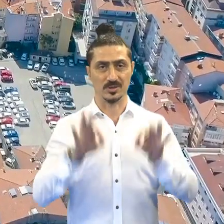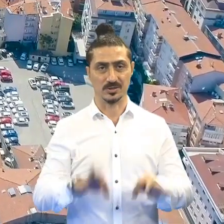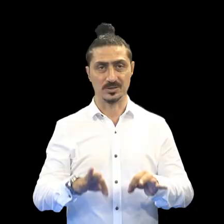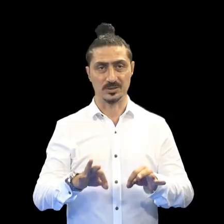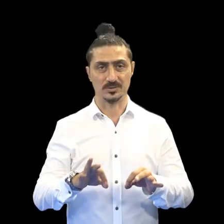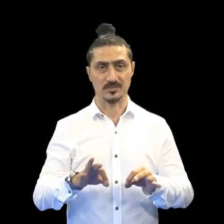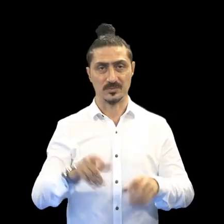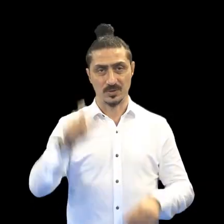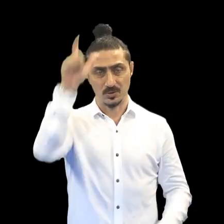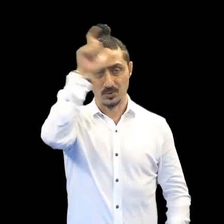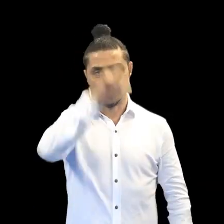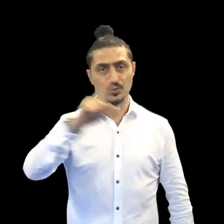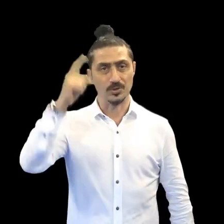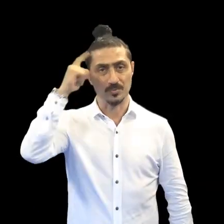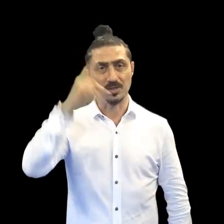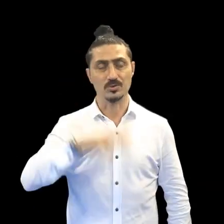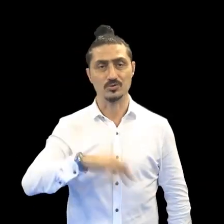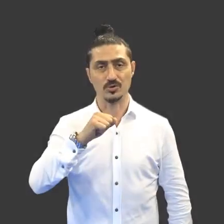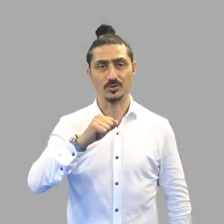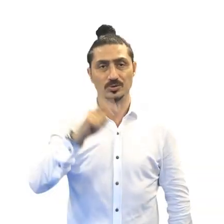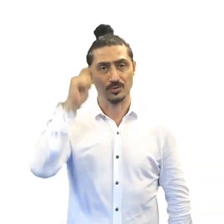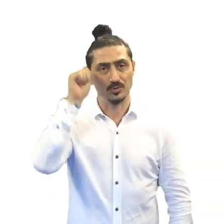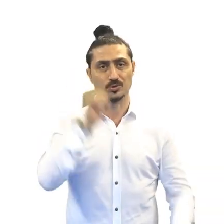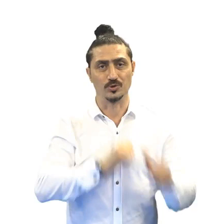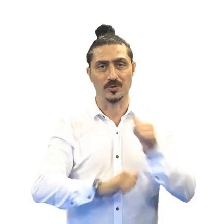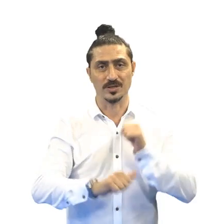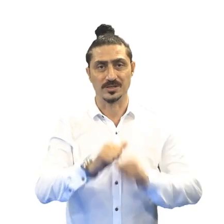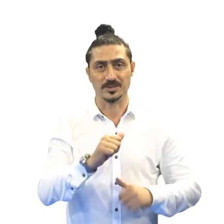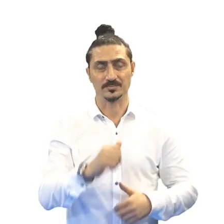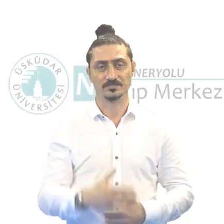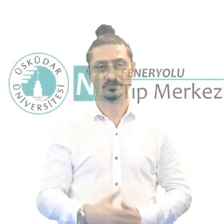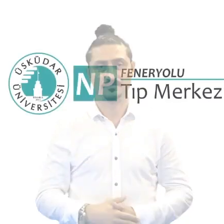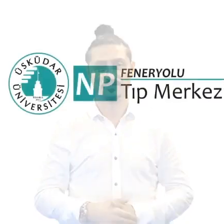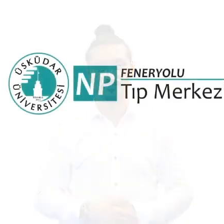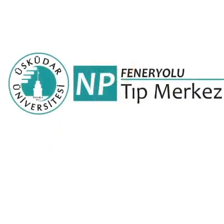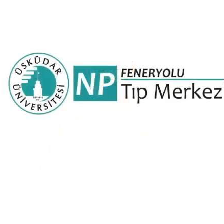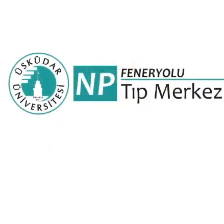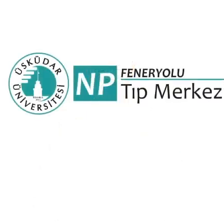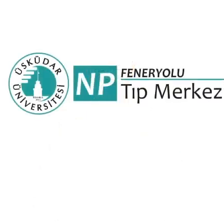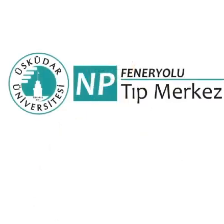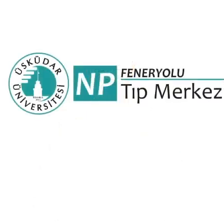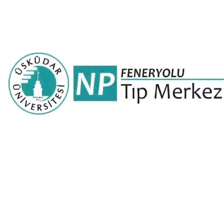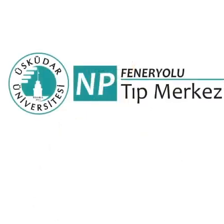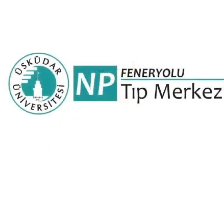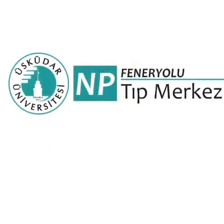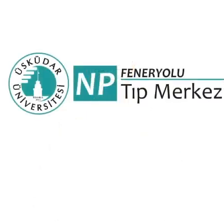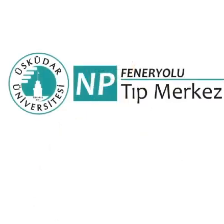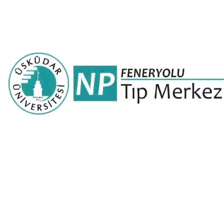ve değişimi başlatırsın. Türkiye'nin beyin üssü, Üsküdar Üniversitesi.